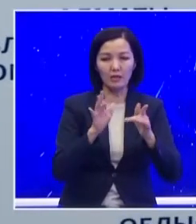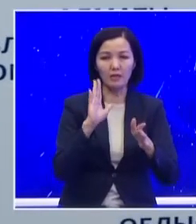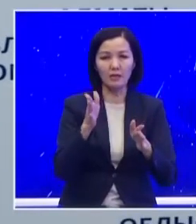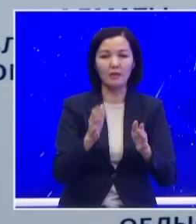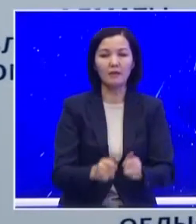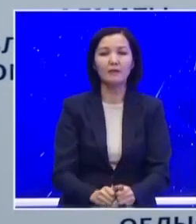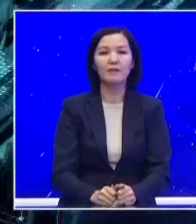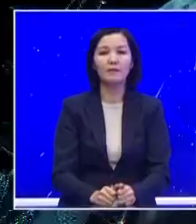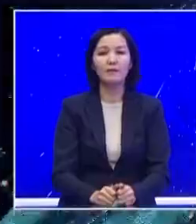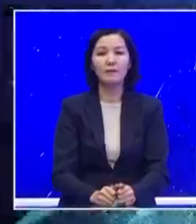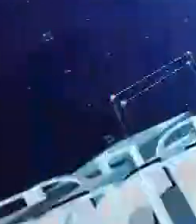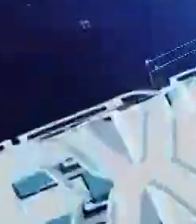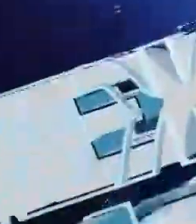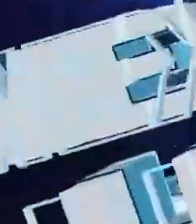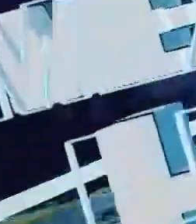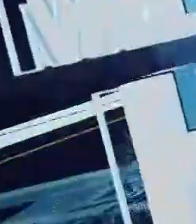телекоммуникации.